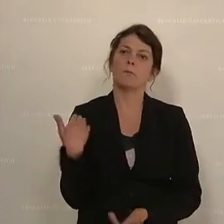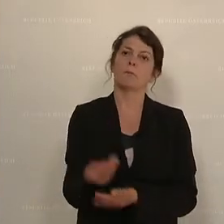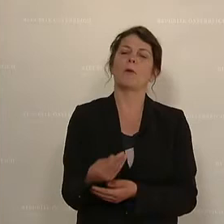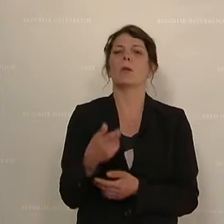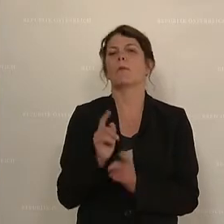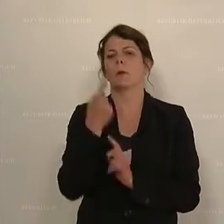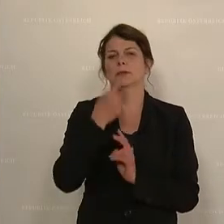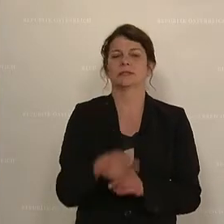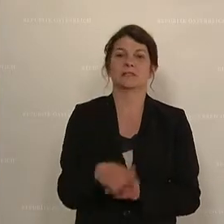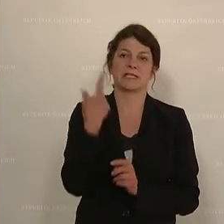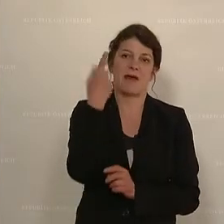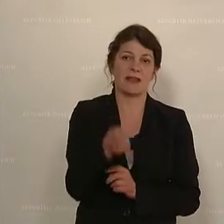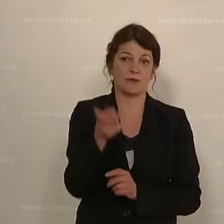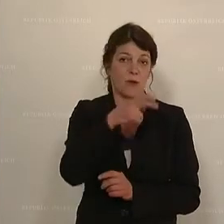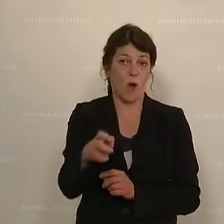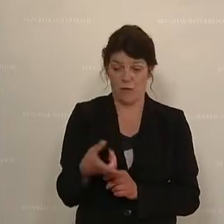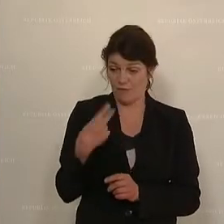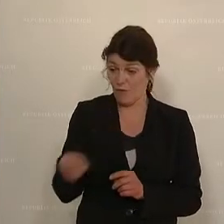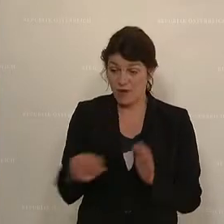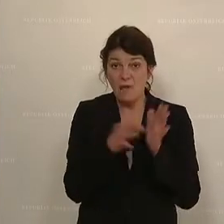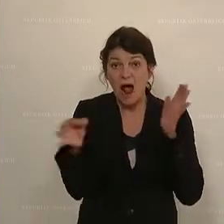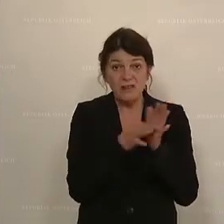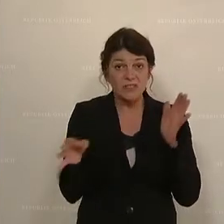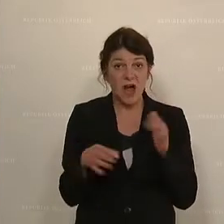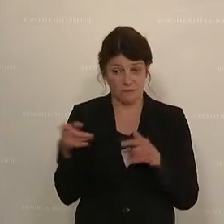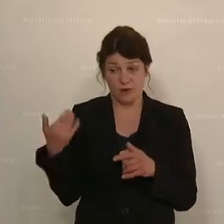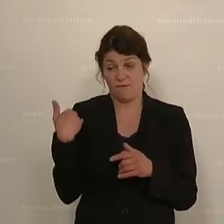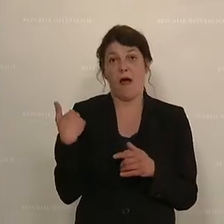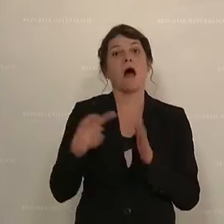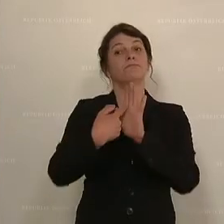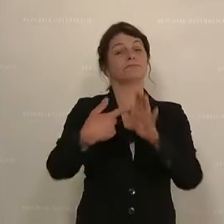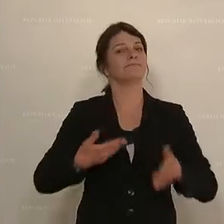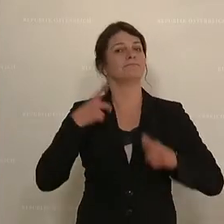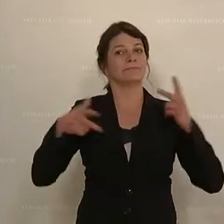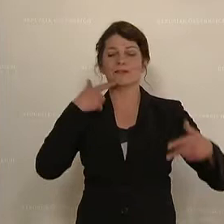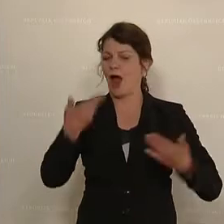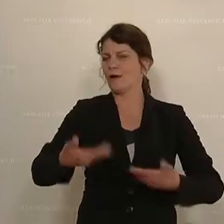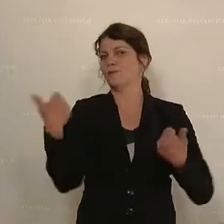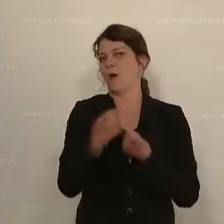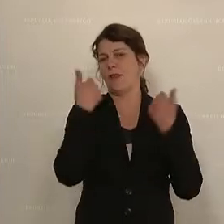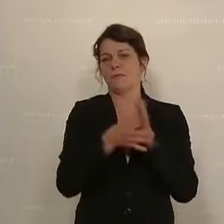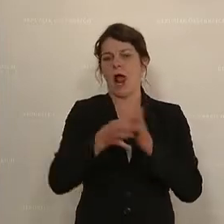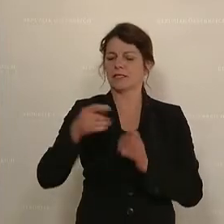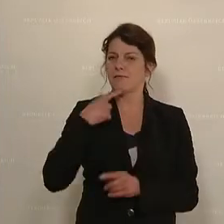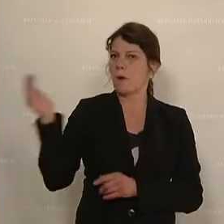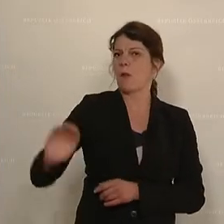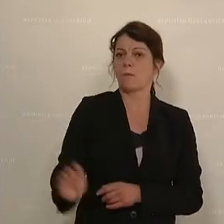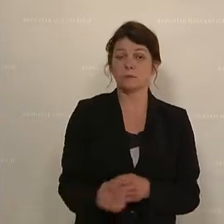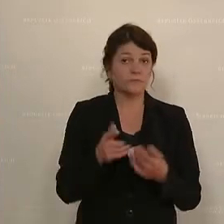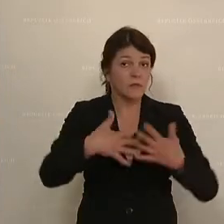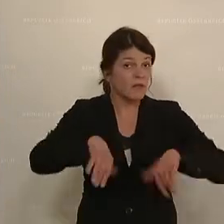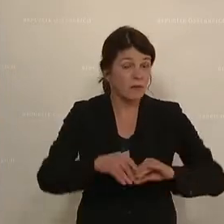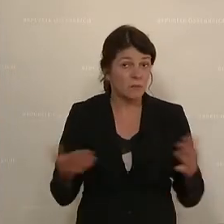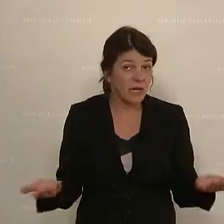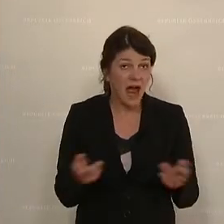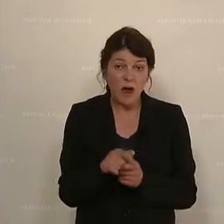höchstens 2.000 Euro von diesen Maßnahmen, die Sie hier gerade kolportieren und so hoch loben. Und diese Familie wird auch mit